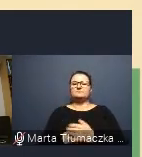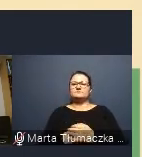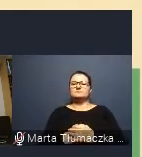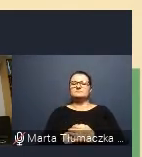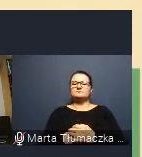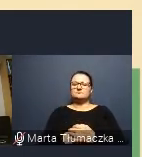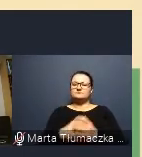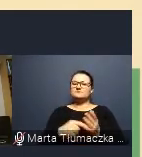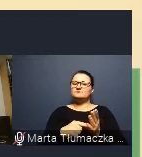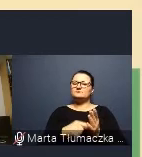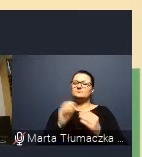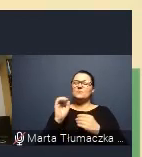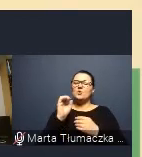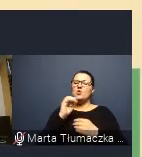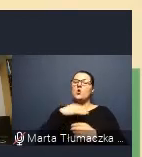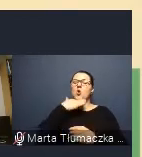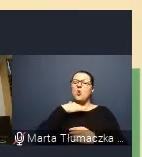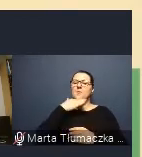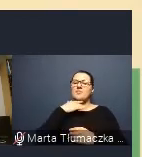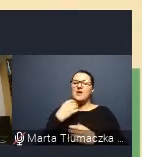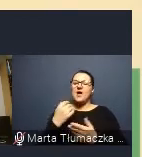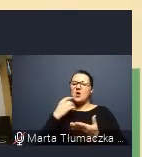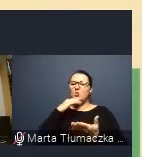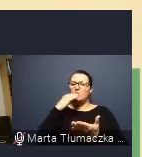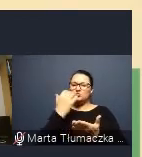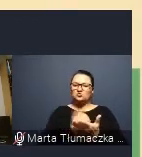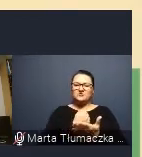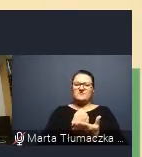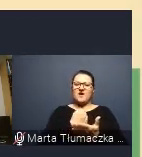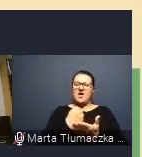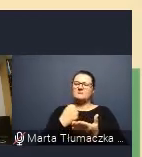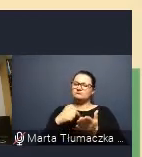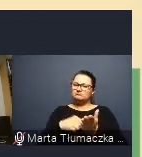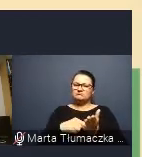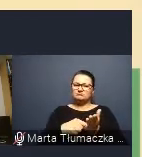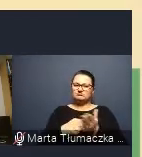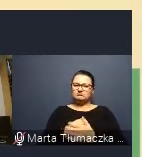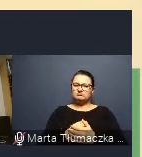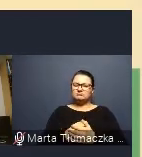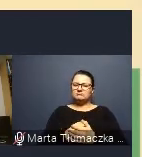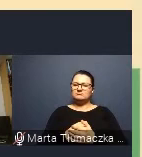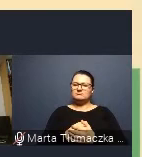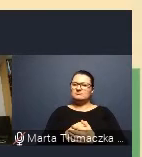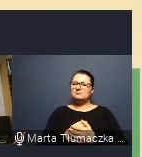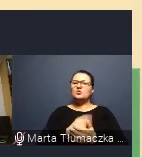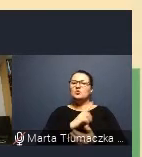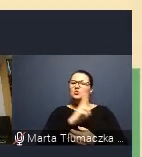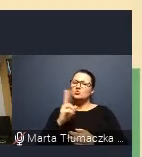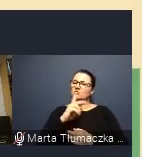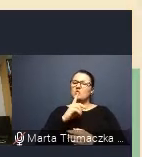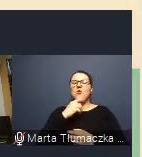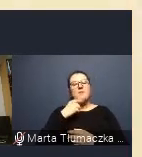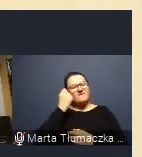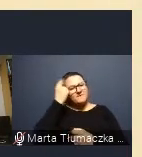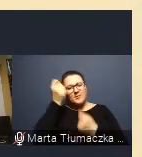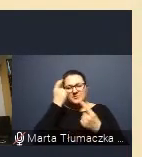pani logopeda używa tablic z Boardmakera. Także polecam, jeżeli ktoś ma takie bardzo fajne pomysły i również dzieli